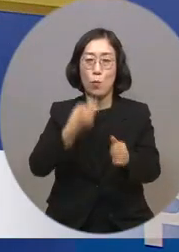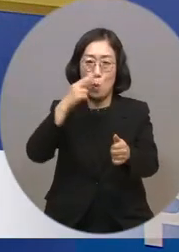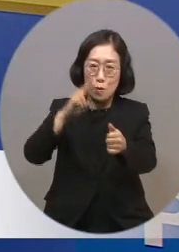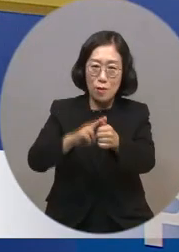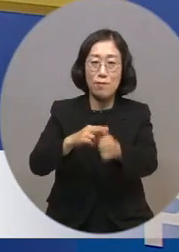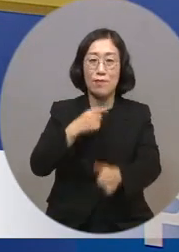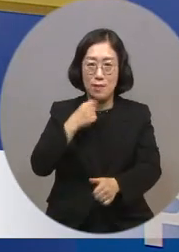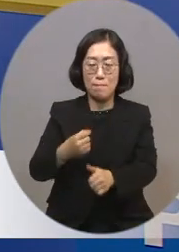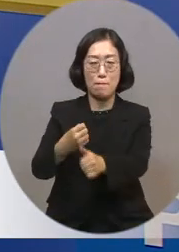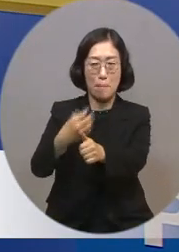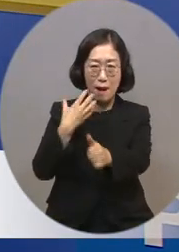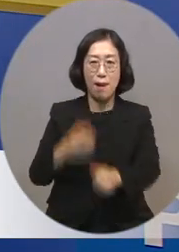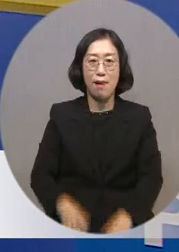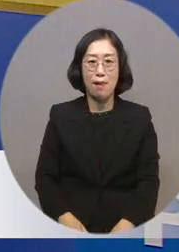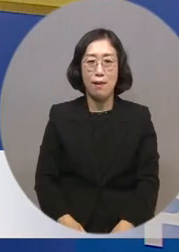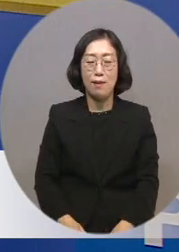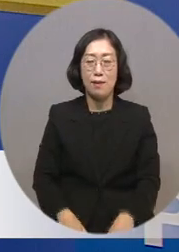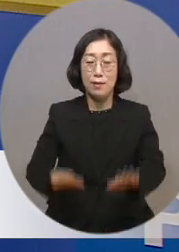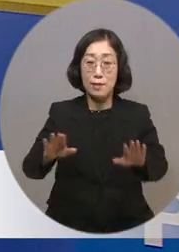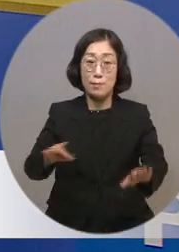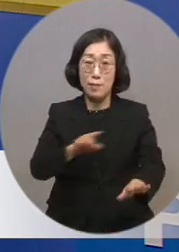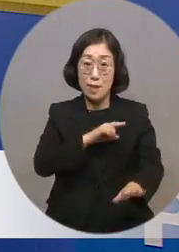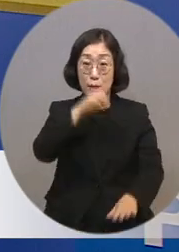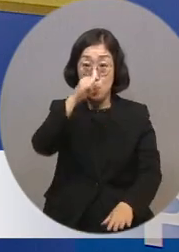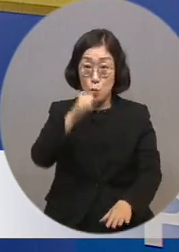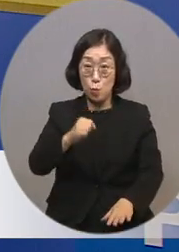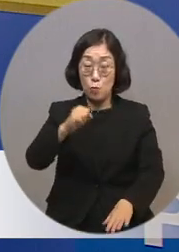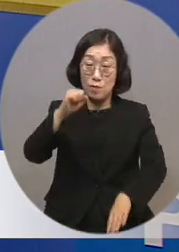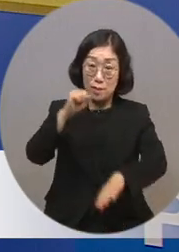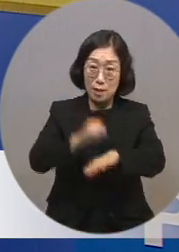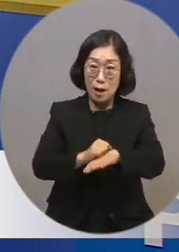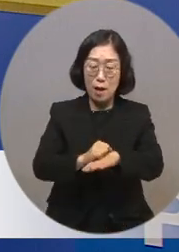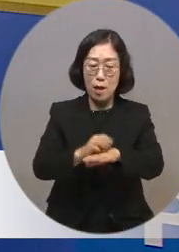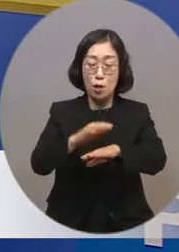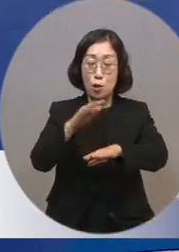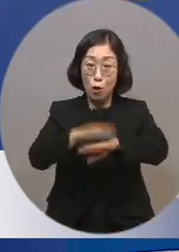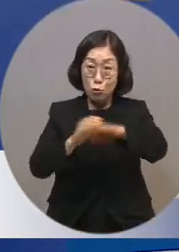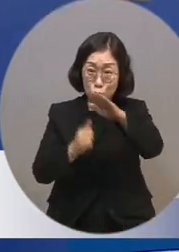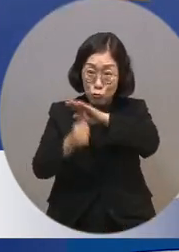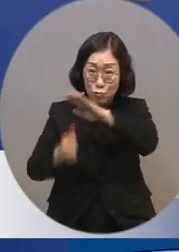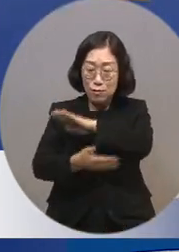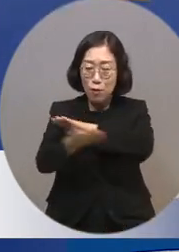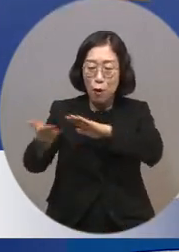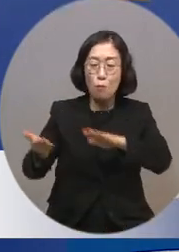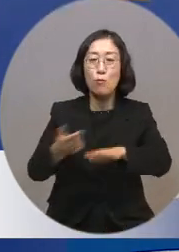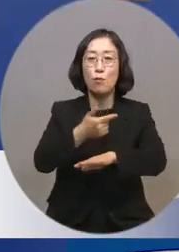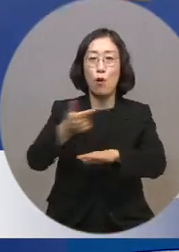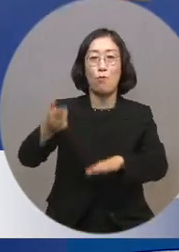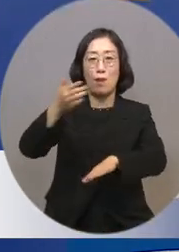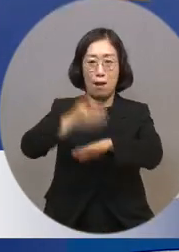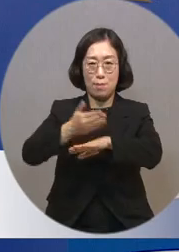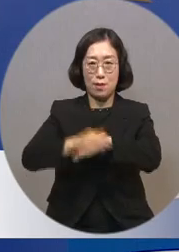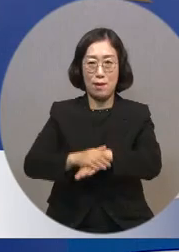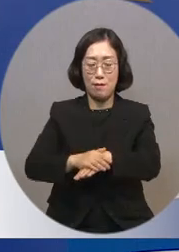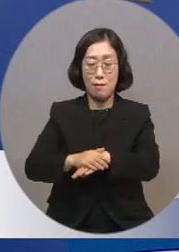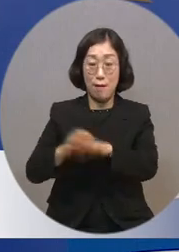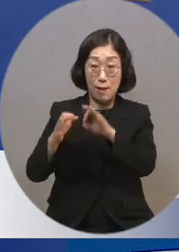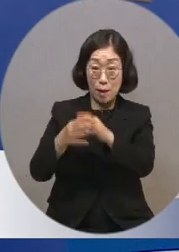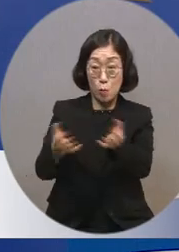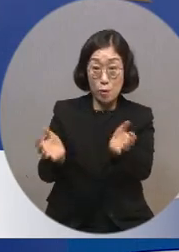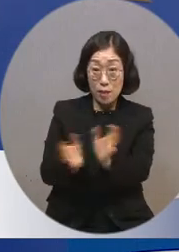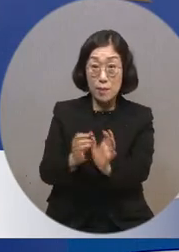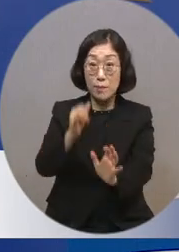코웨이 창단 이후 최고의 성적들을 보내고 있기 때문에 선수들한테도 너무 고맙고 감사하고 저희는 이 리그가 존재하고 저희 팀이 존재하는